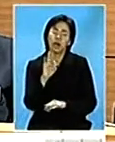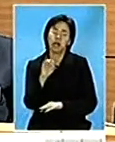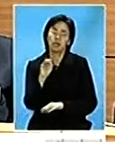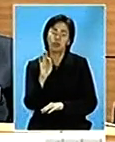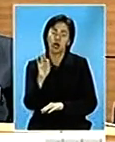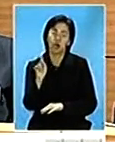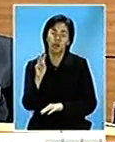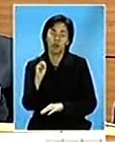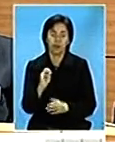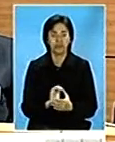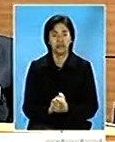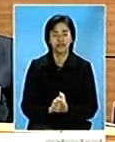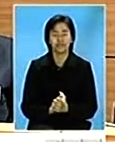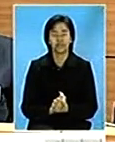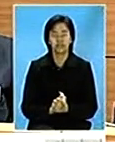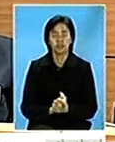เมตร